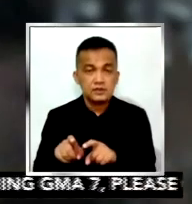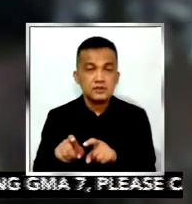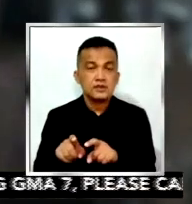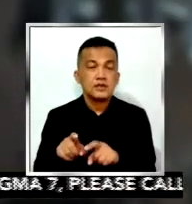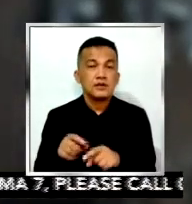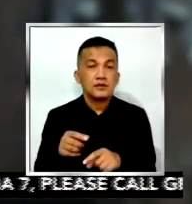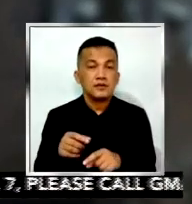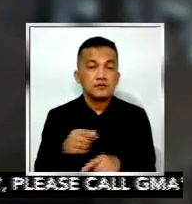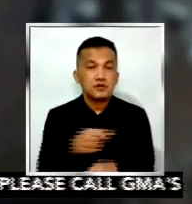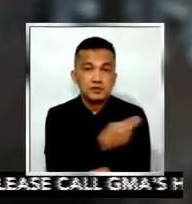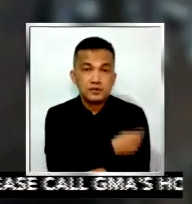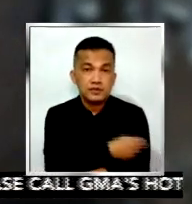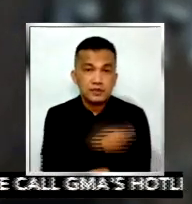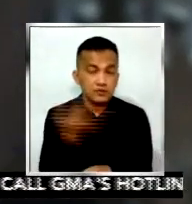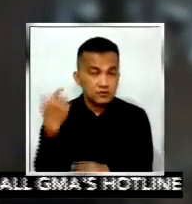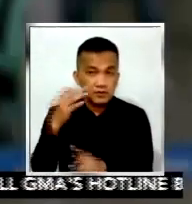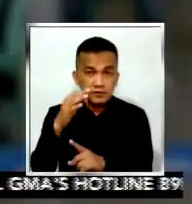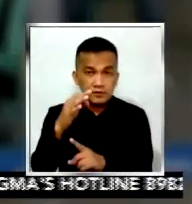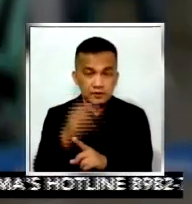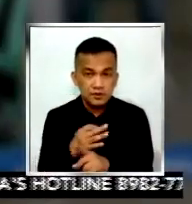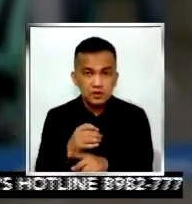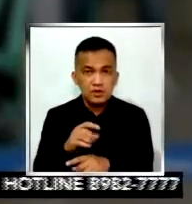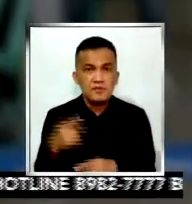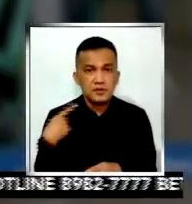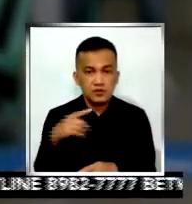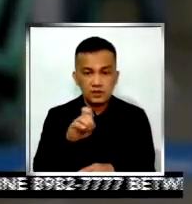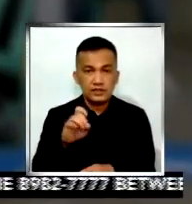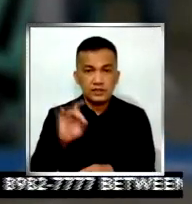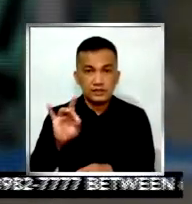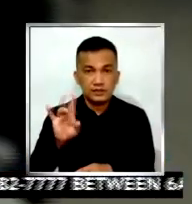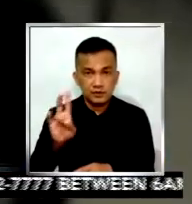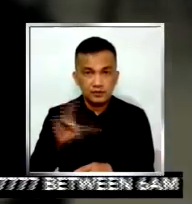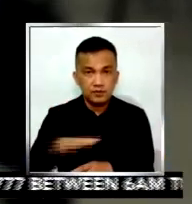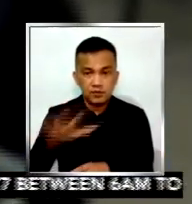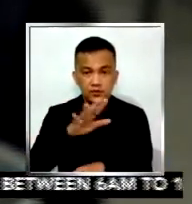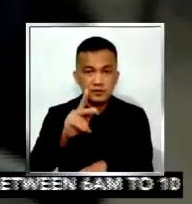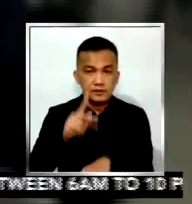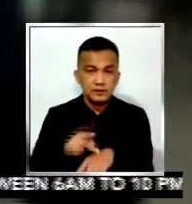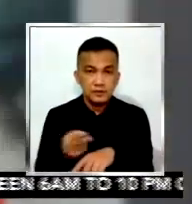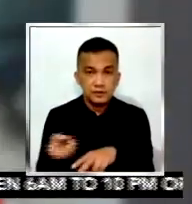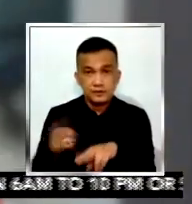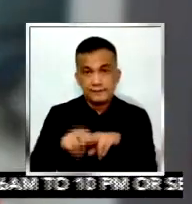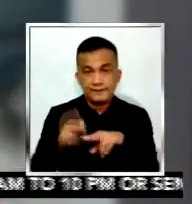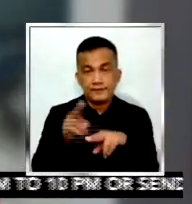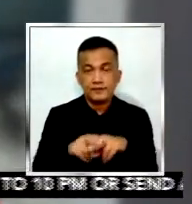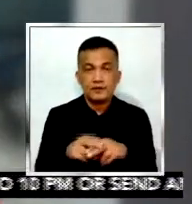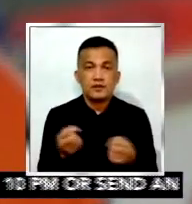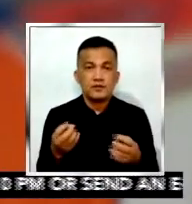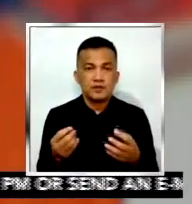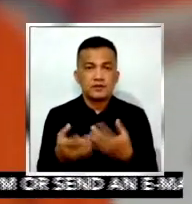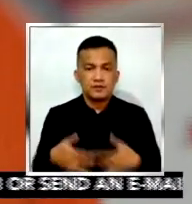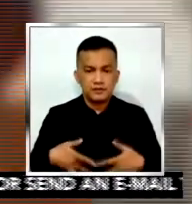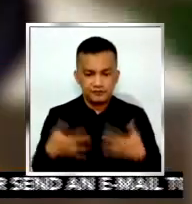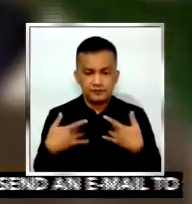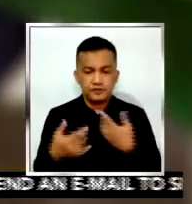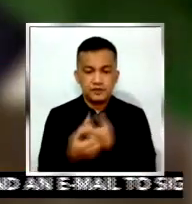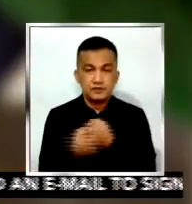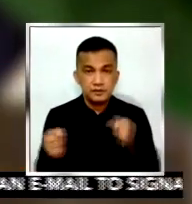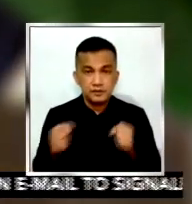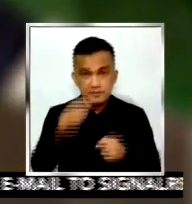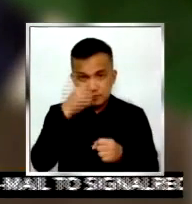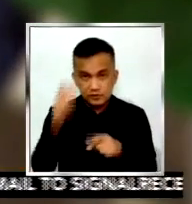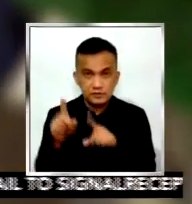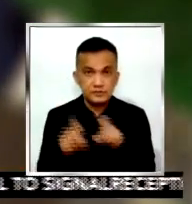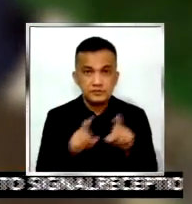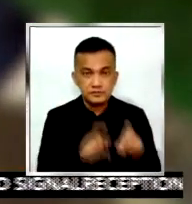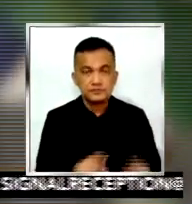na raw 187 sa buong bansa na madaragdagan pa raw. Maraming buhay raw ang naisalba dahil sa testing.